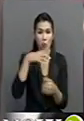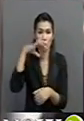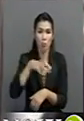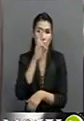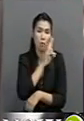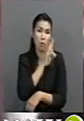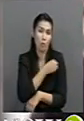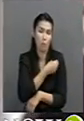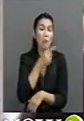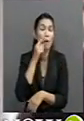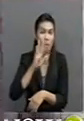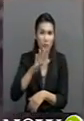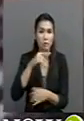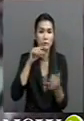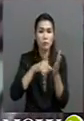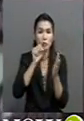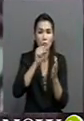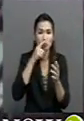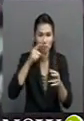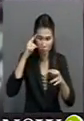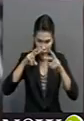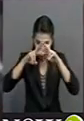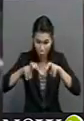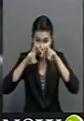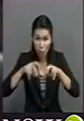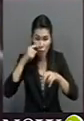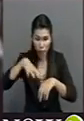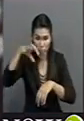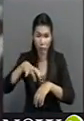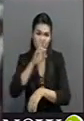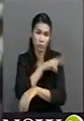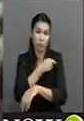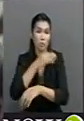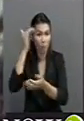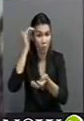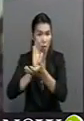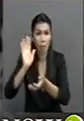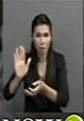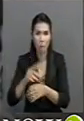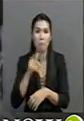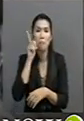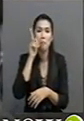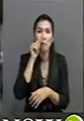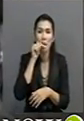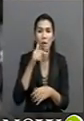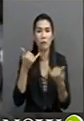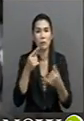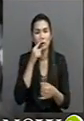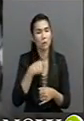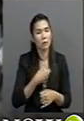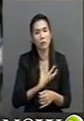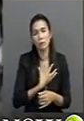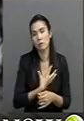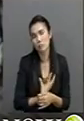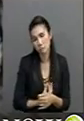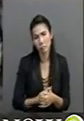าลสมุทรสาครเพื่อนำไปชันสูตรต่อที่สถาบันนิติเวชโรงพยาบาลตำรวจคุณแม่ก็มาวันนี้บอกหัวใจสลายเล